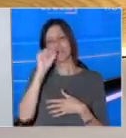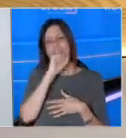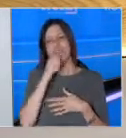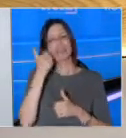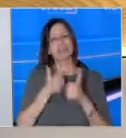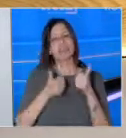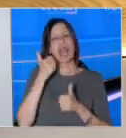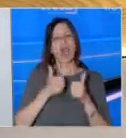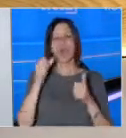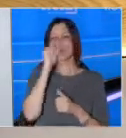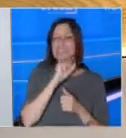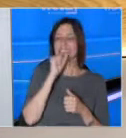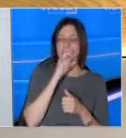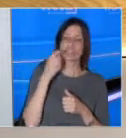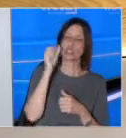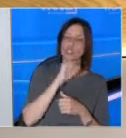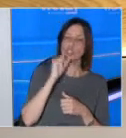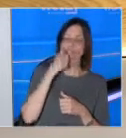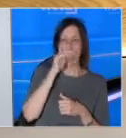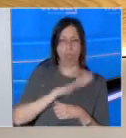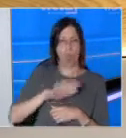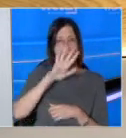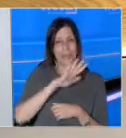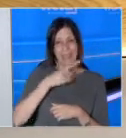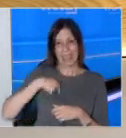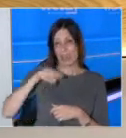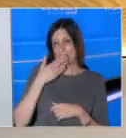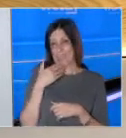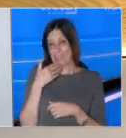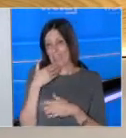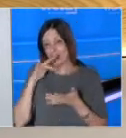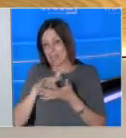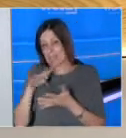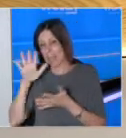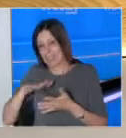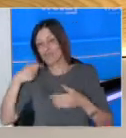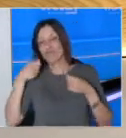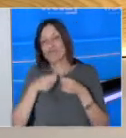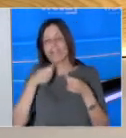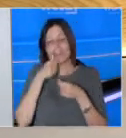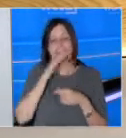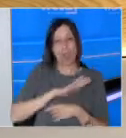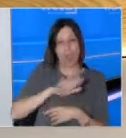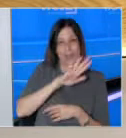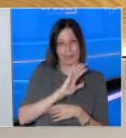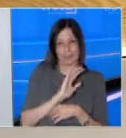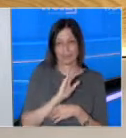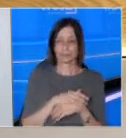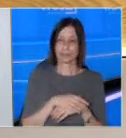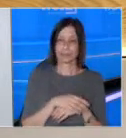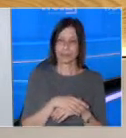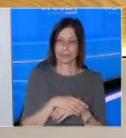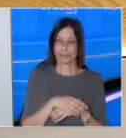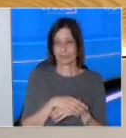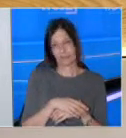תחרות הזמר והשירה האירופית, ואנחנו ישראל, זו שנמצאת באסיה, שותפים לאירופאים, כן?